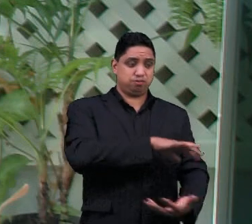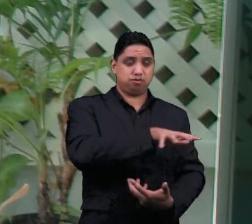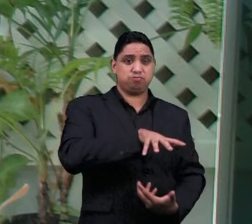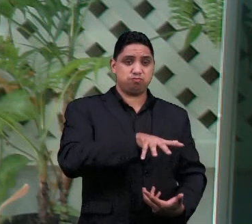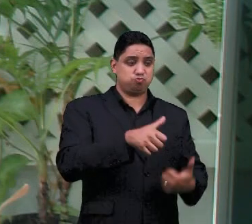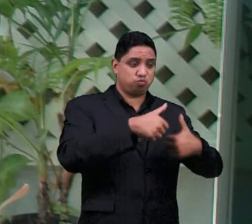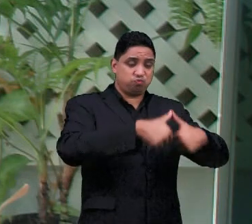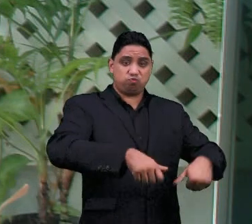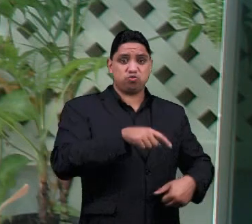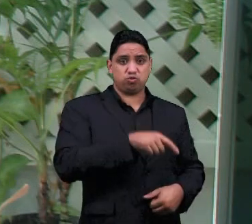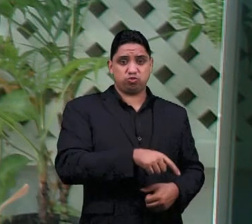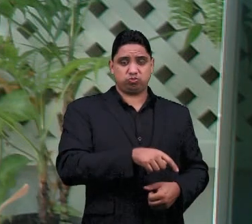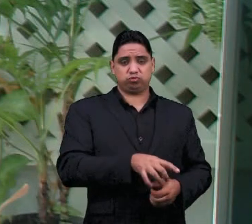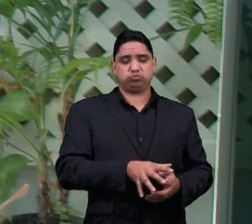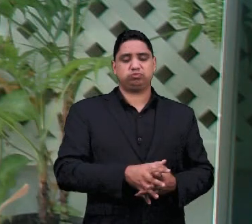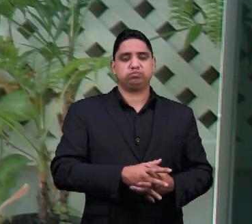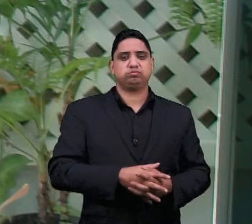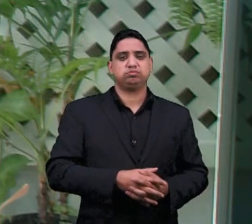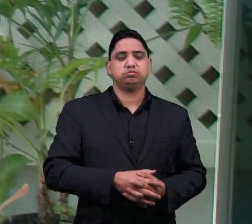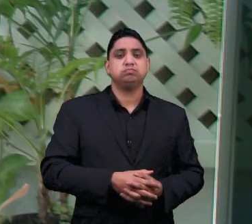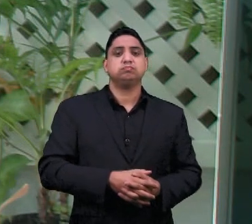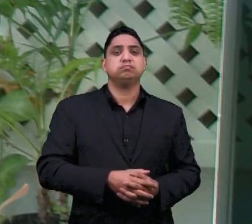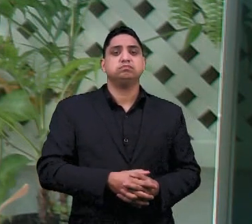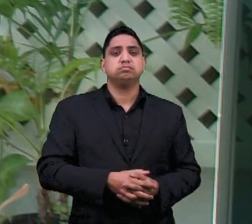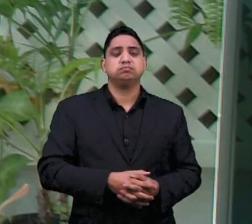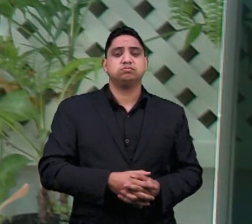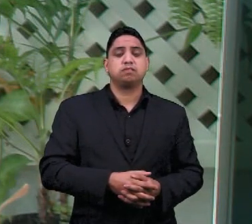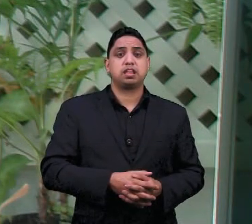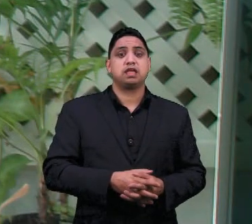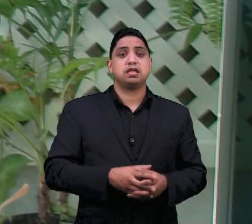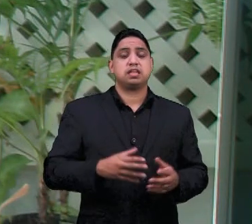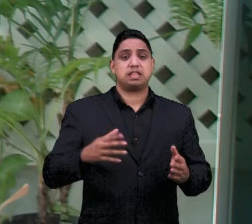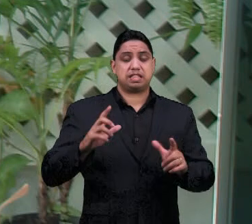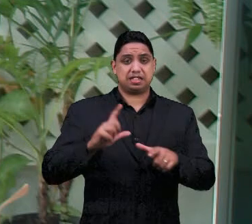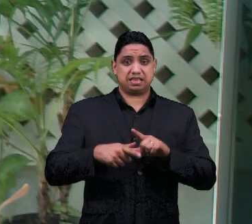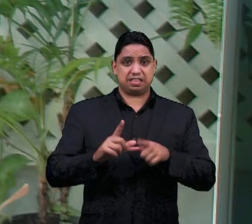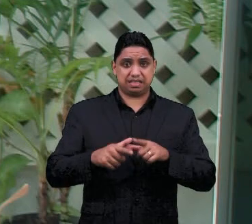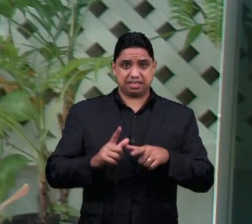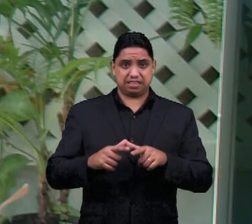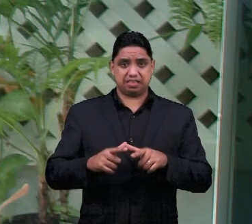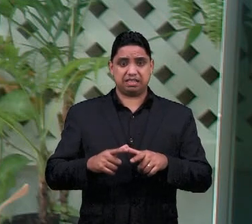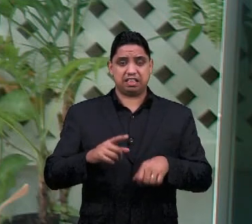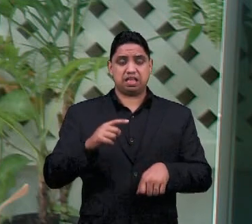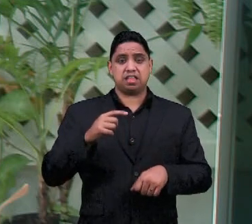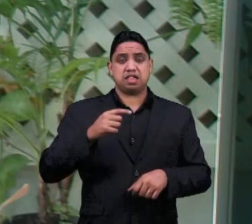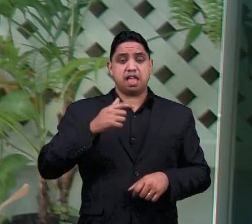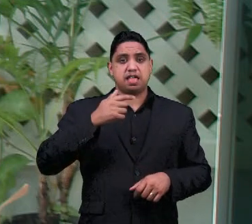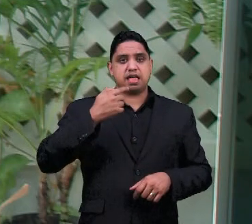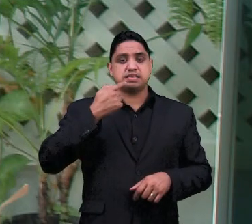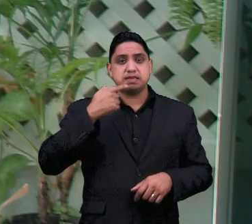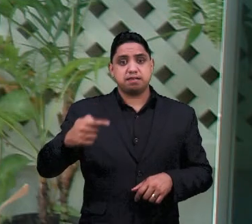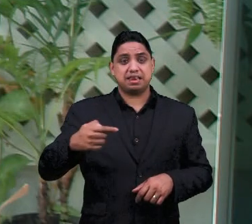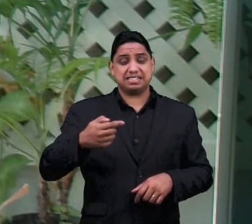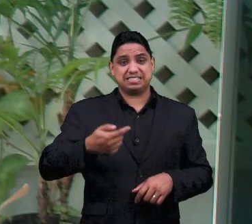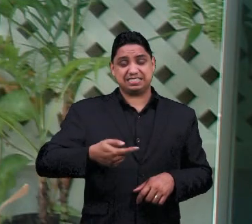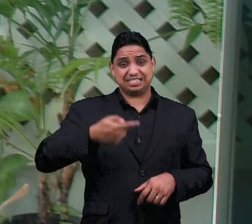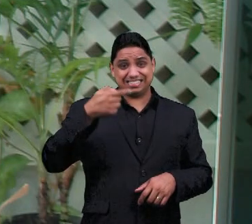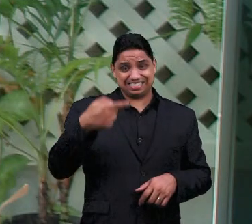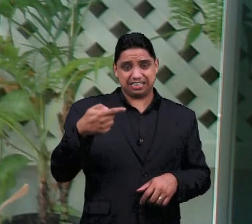et pour l'Église infidèle et pour le monde qui est resté là. Donc pour